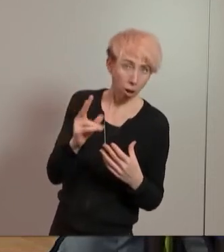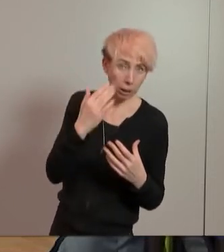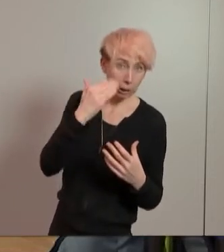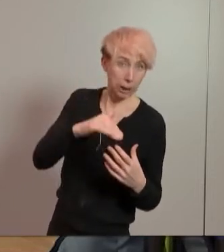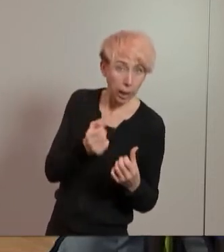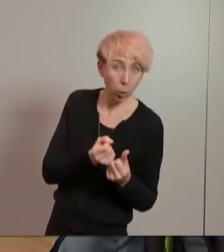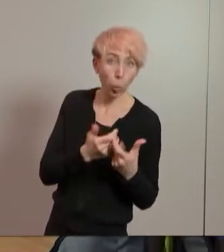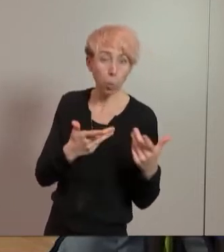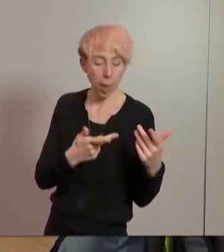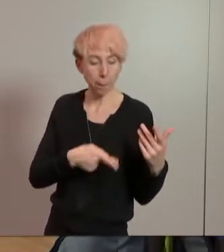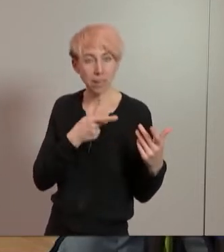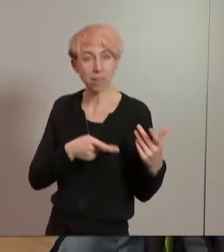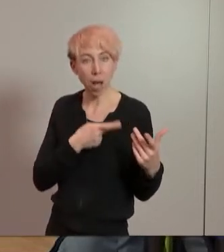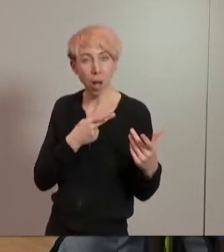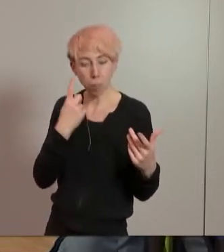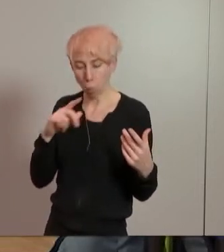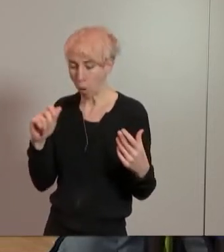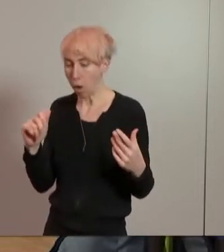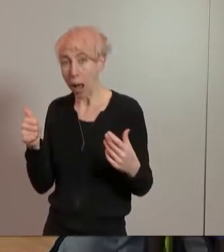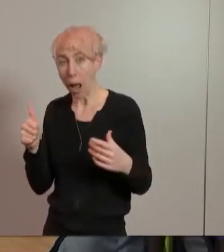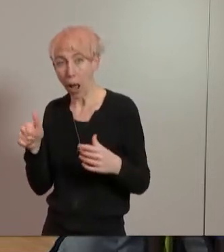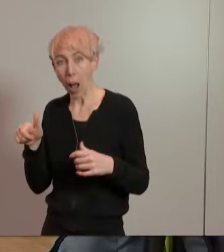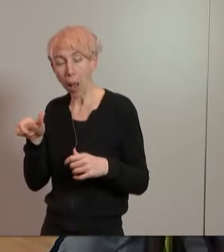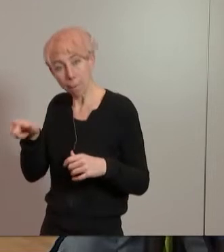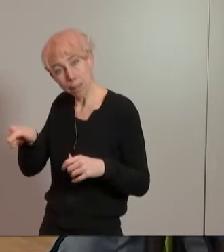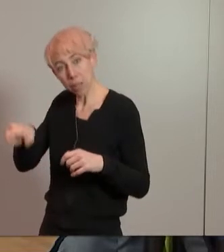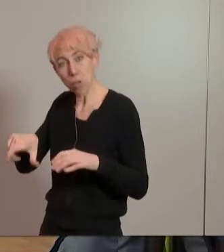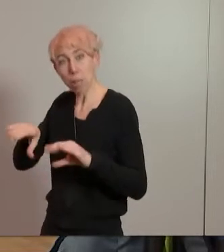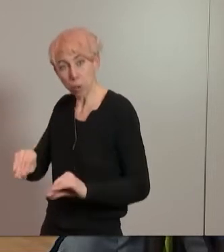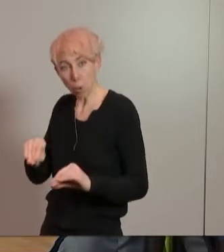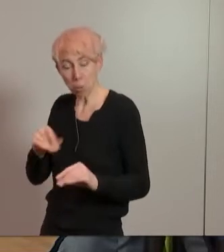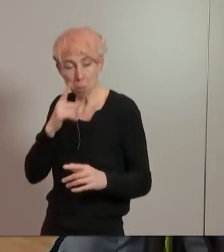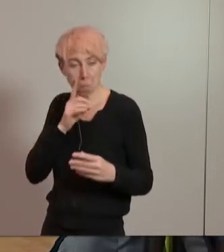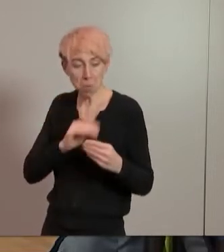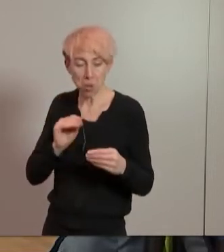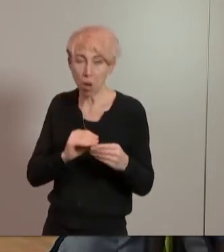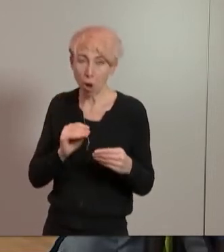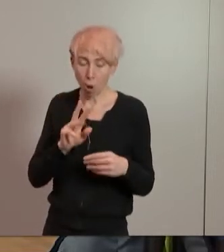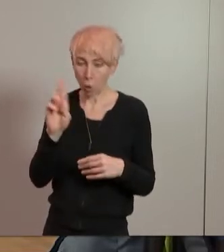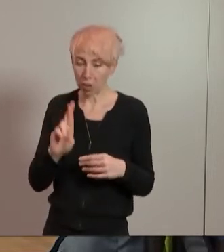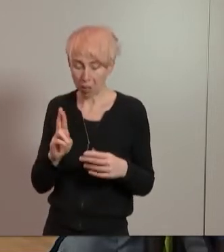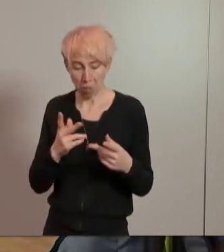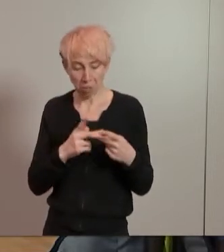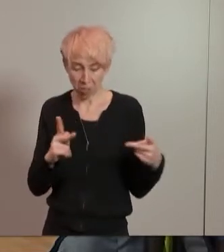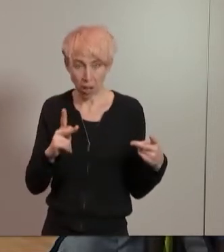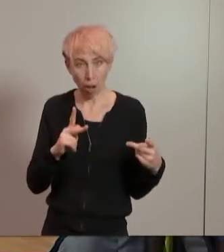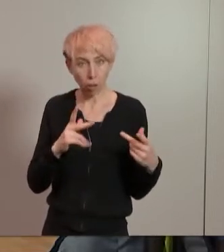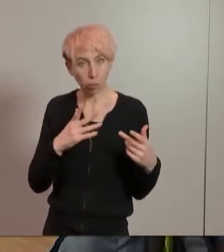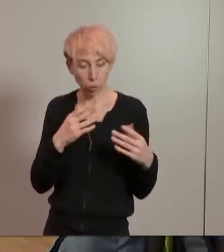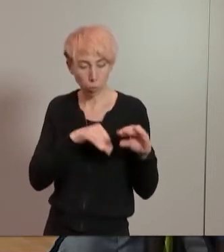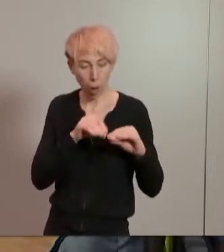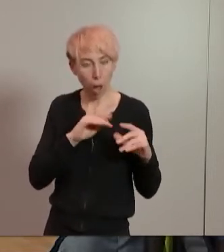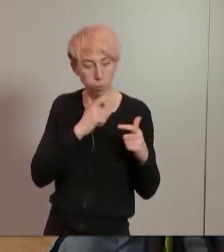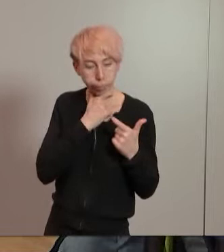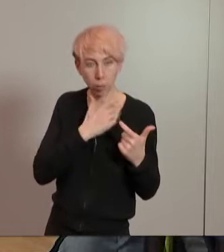médecins par habitant globalement ? Ou est-ce que Rosé est une ville où l'accès aux soins est difficile du fait d'un manque de